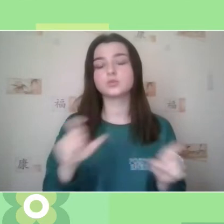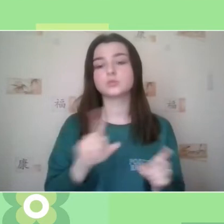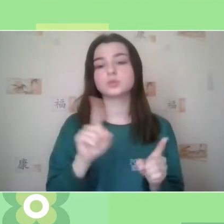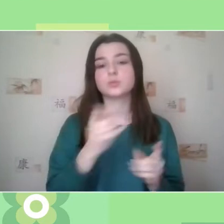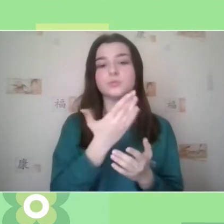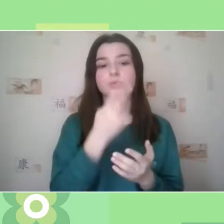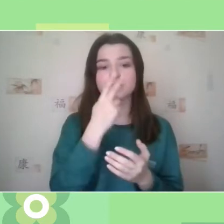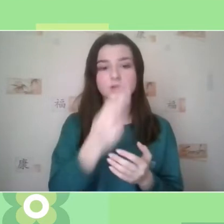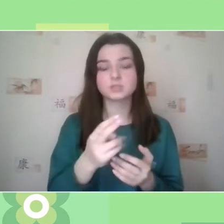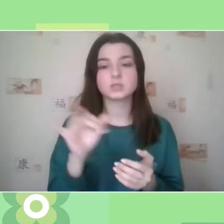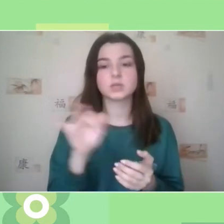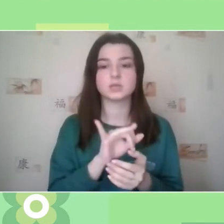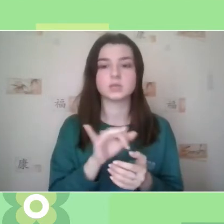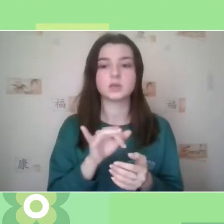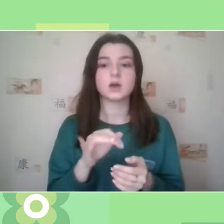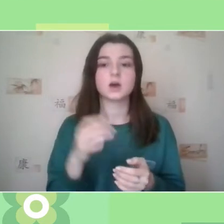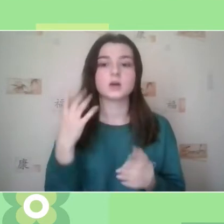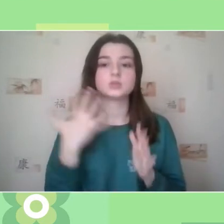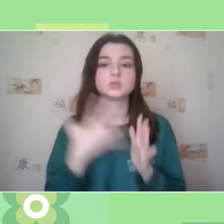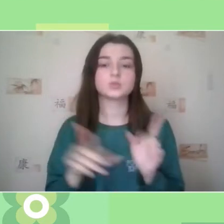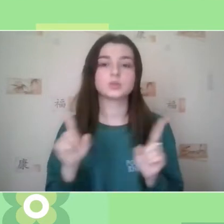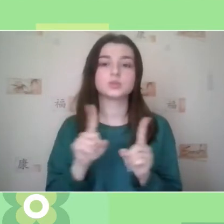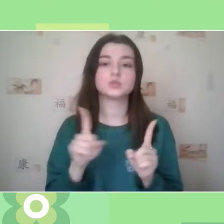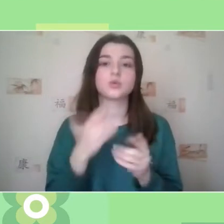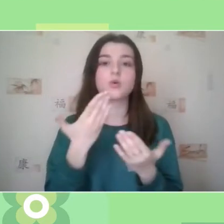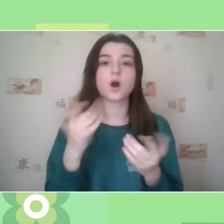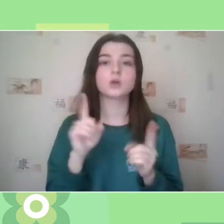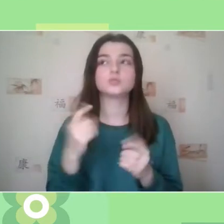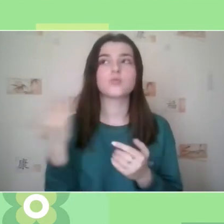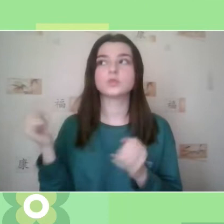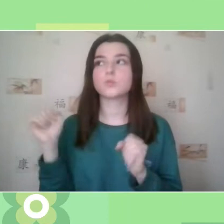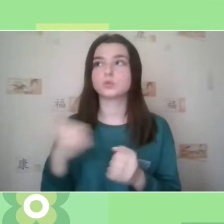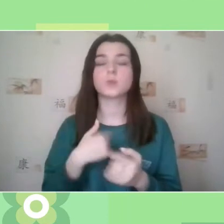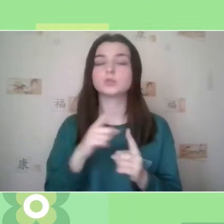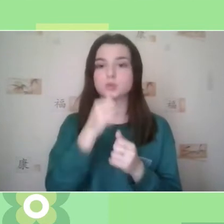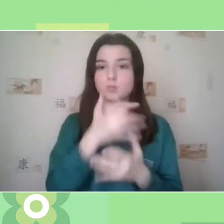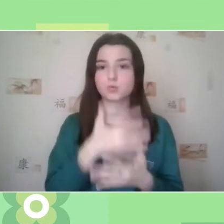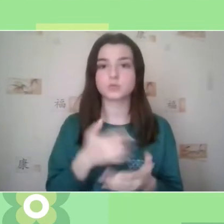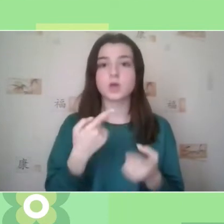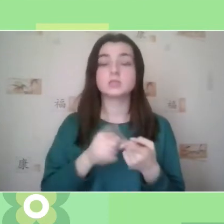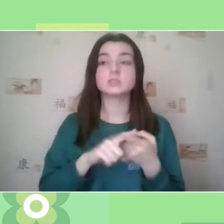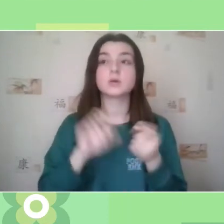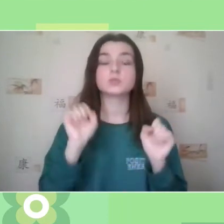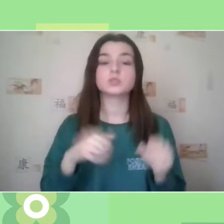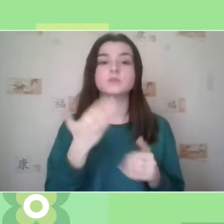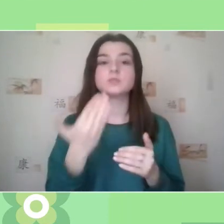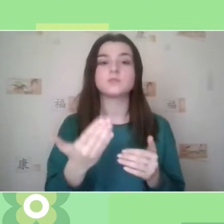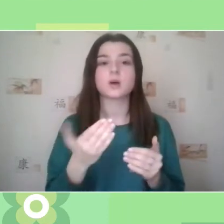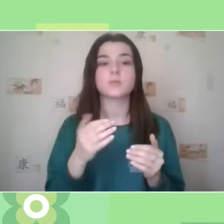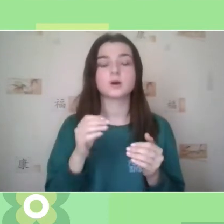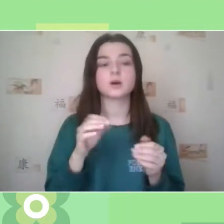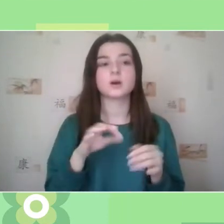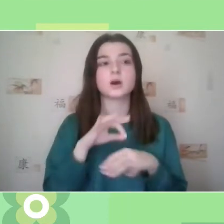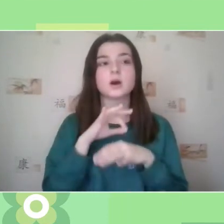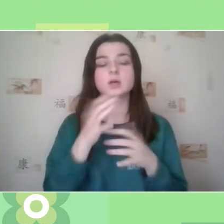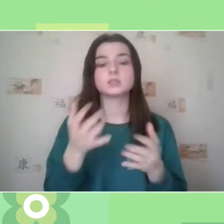чому ми не робимо, ми що не можемо? По-друге, це дозволяє вам отримати несподіваних партнерів, Я наведу приклад. У нас